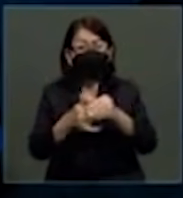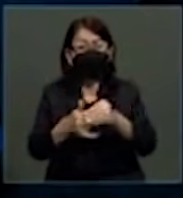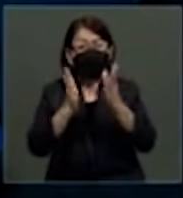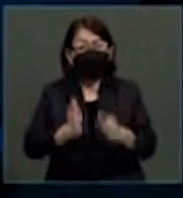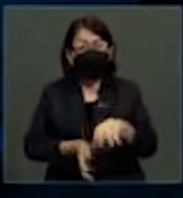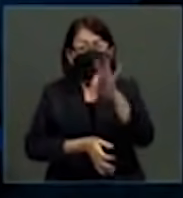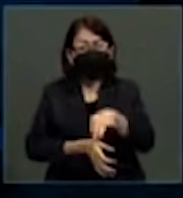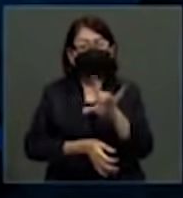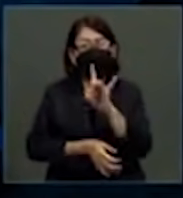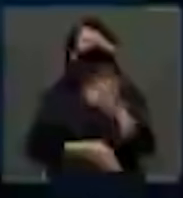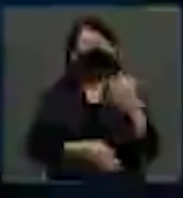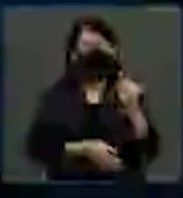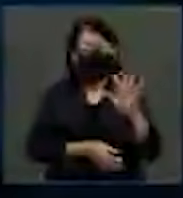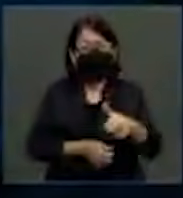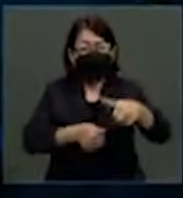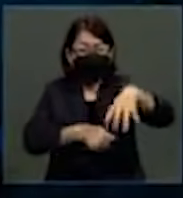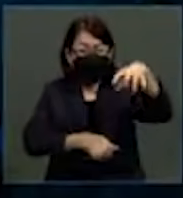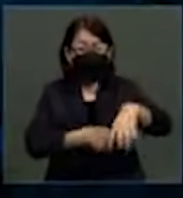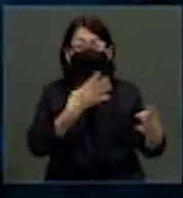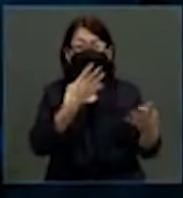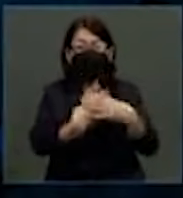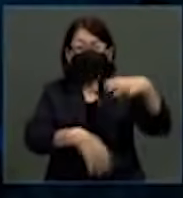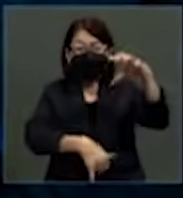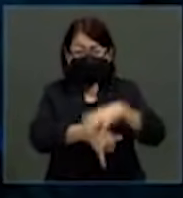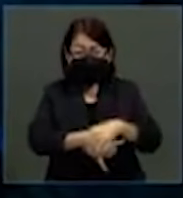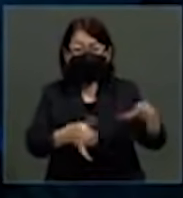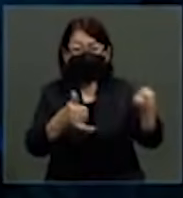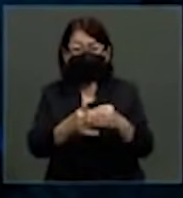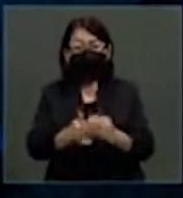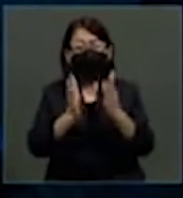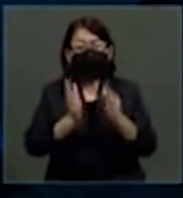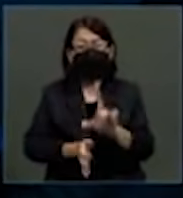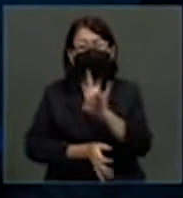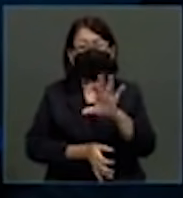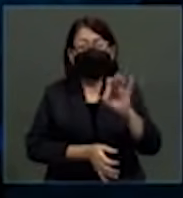แล้วก็เป็นการติดเชื้อจากต่างประเทศ19นะครับในประเทศ